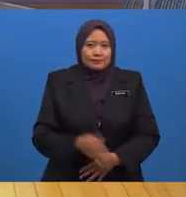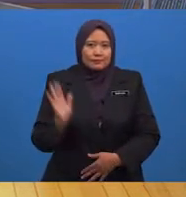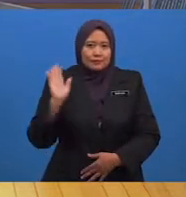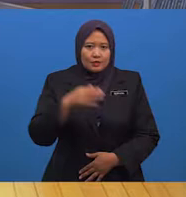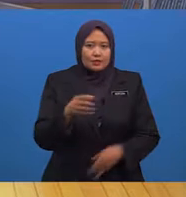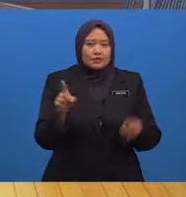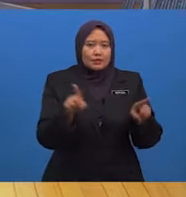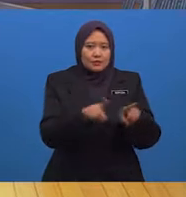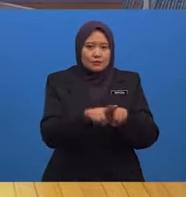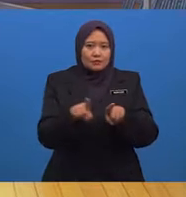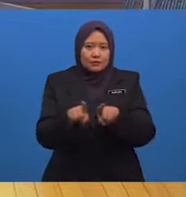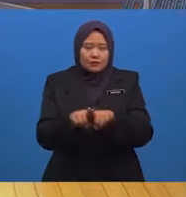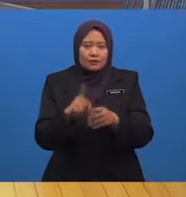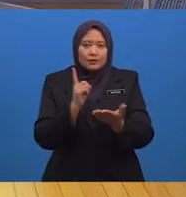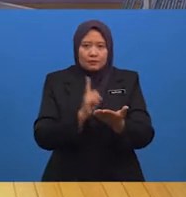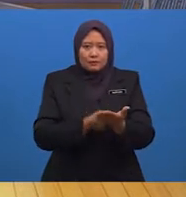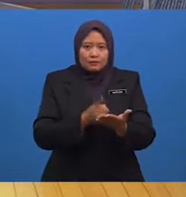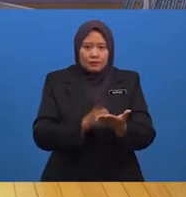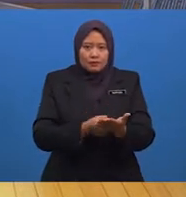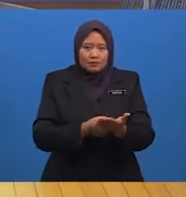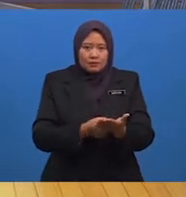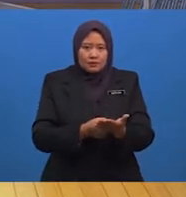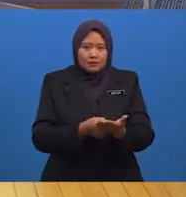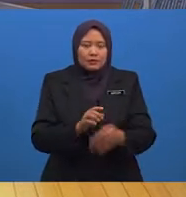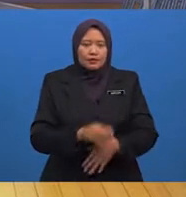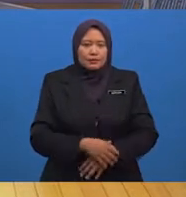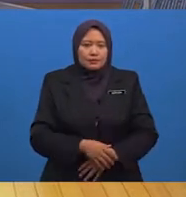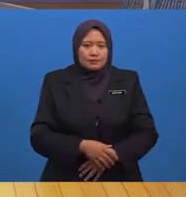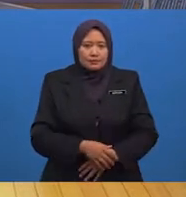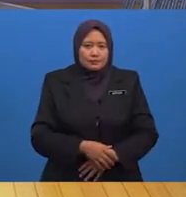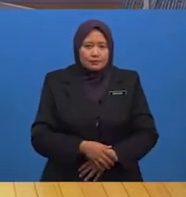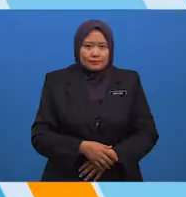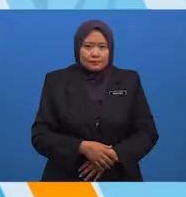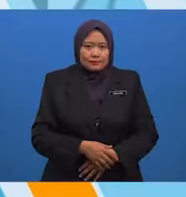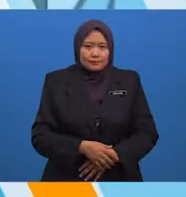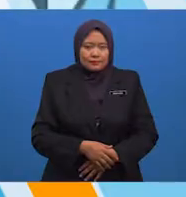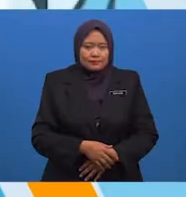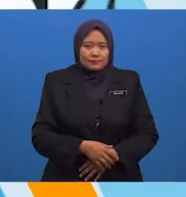Marilah kita sama-sama membincangkan latihan pengukuhan ini.